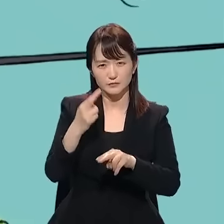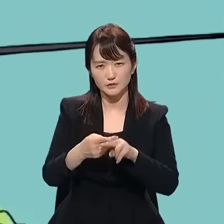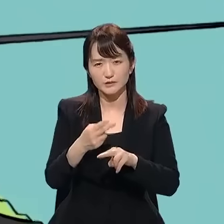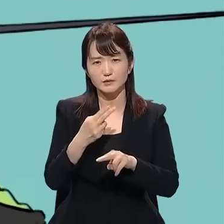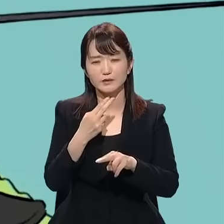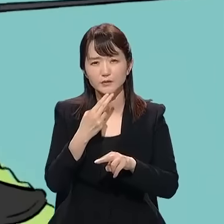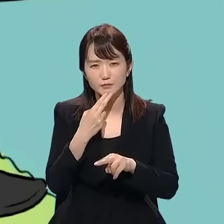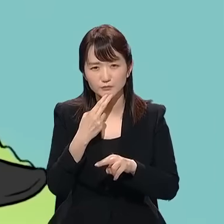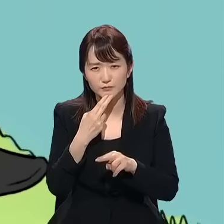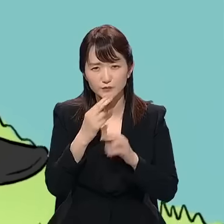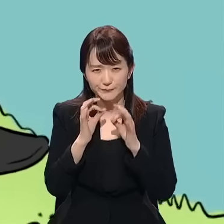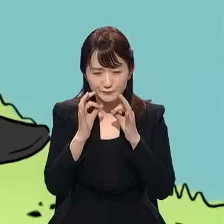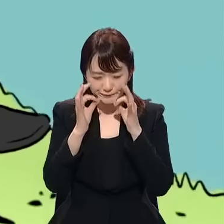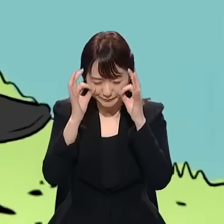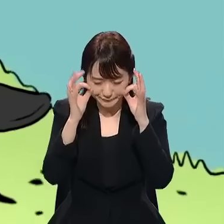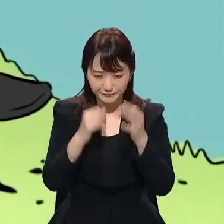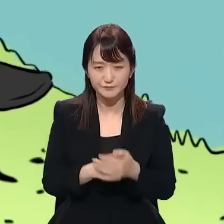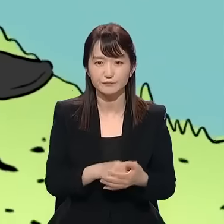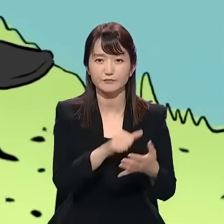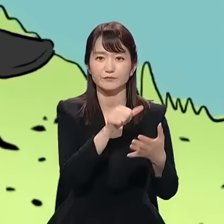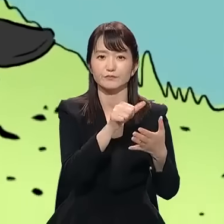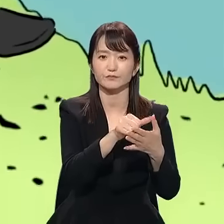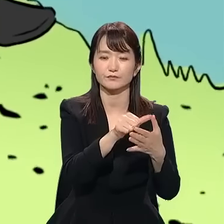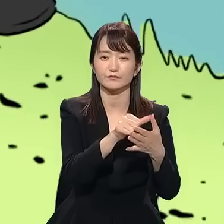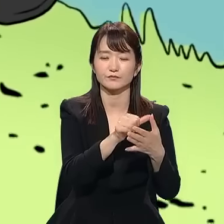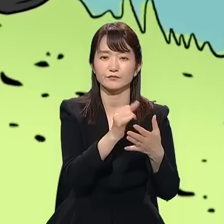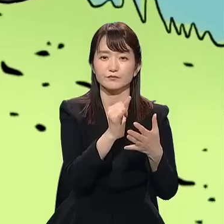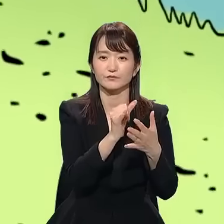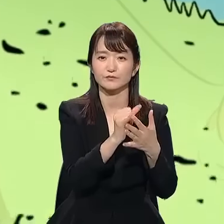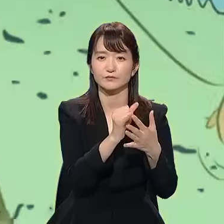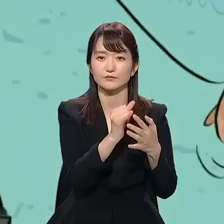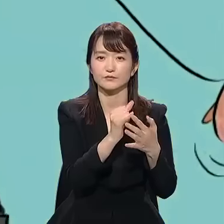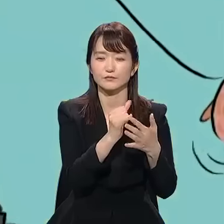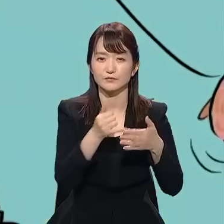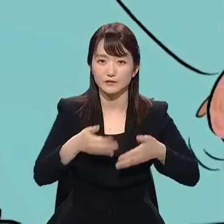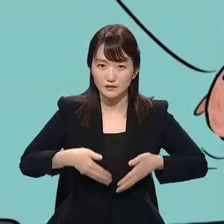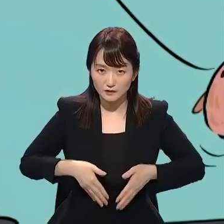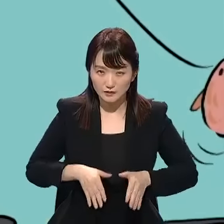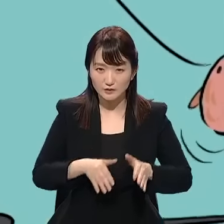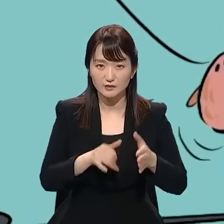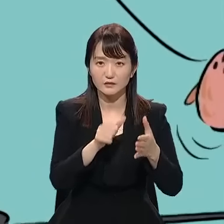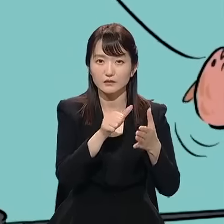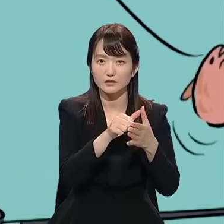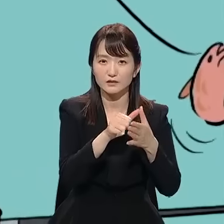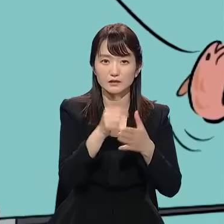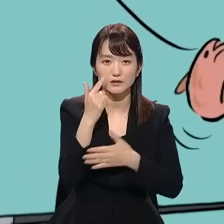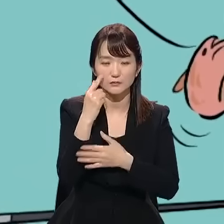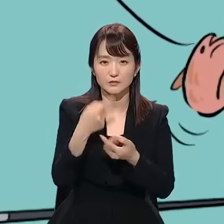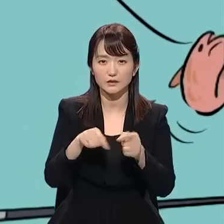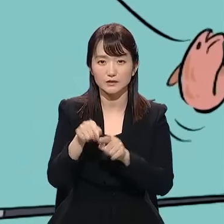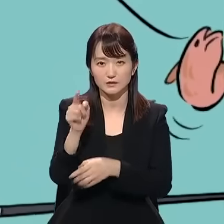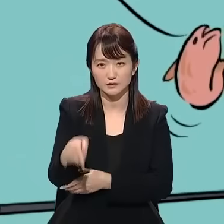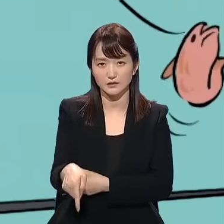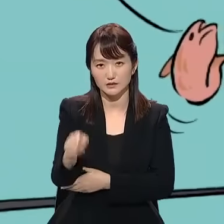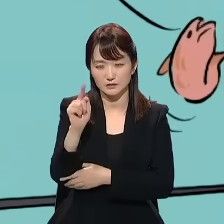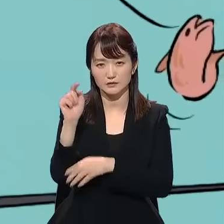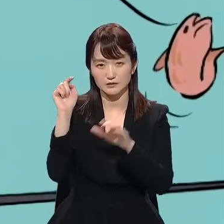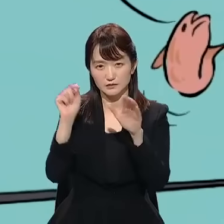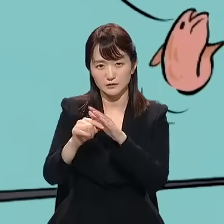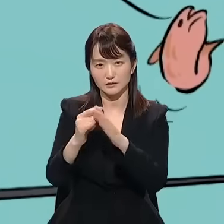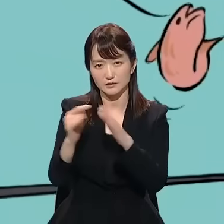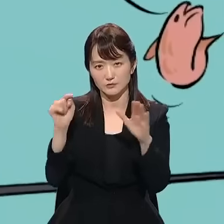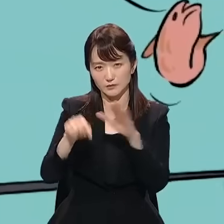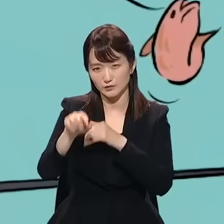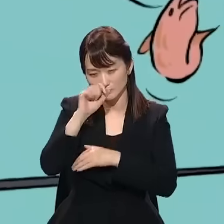최선을 다했다고 합니다 특히 첫째 아들이 둘째가 태어나고 나서 아빠와 함께 낚시가고 캠핑하는 걸 좋아해서 자주 데리고 나갔다고